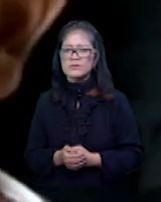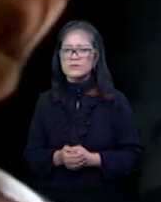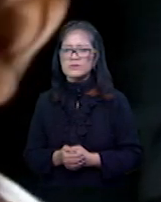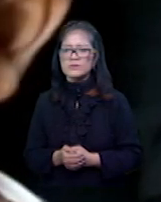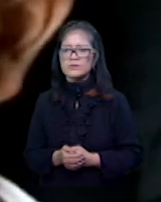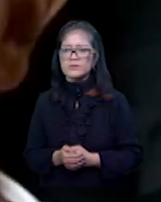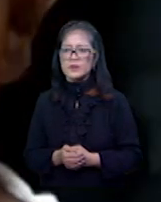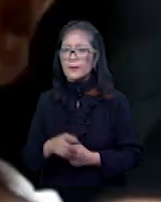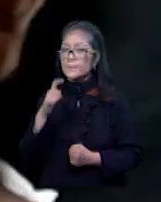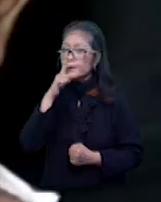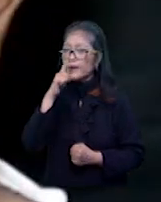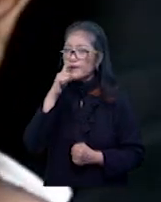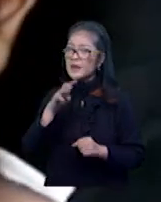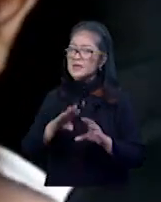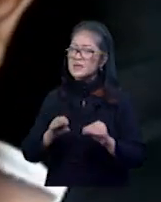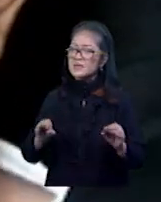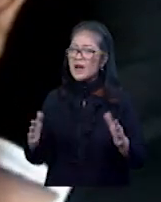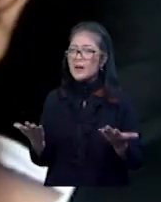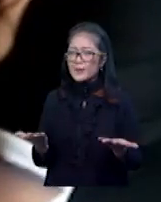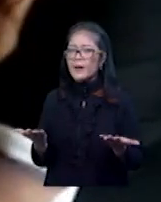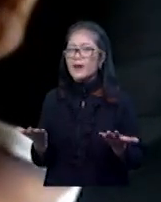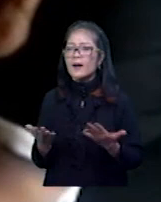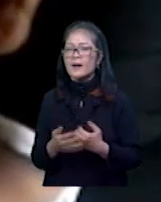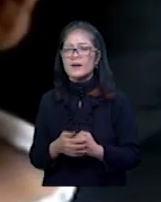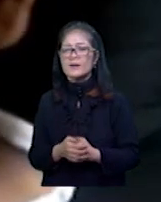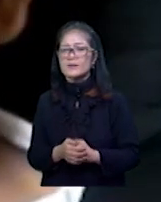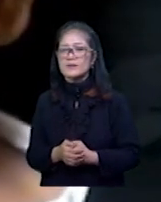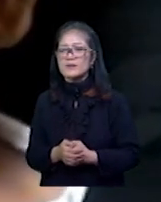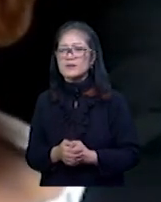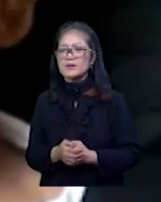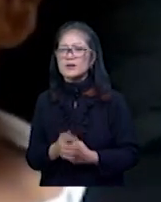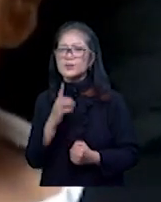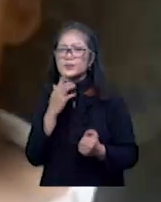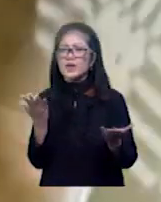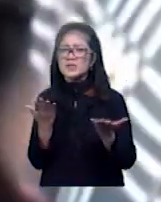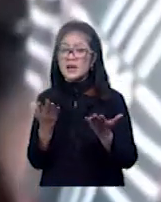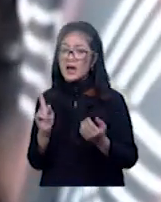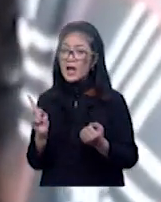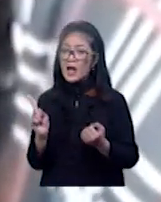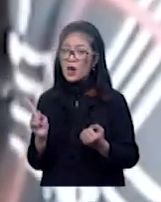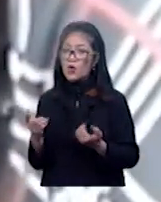bapaknya kerjanya apa, Bu? Kadang ada yang nyuruh kerja, nggak ada yang nyuruh nganggur.